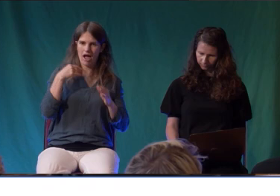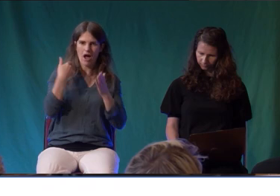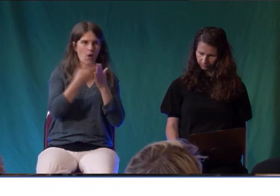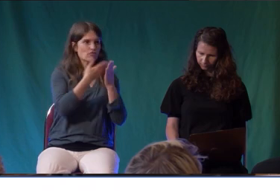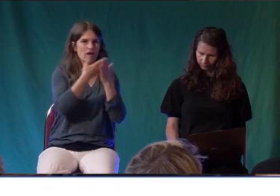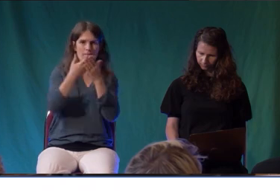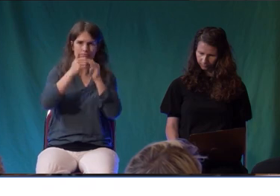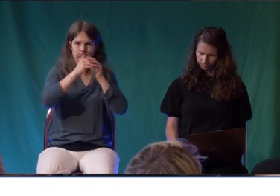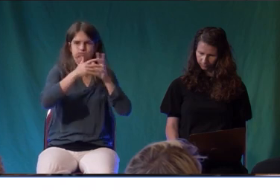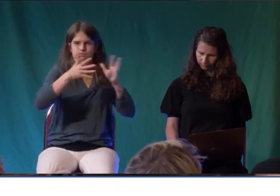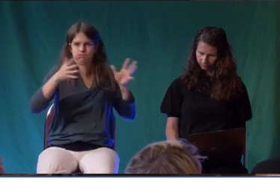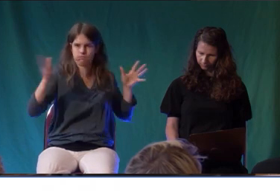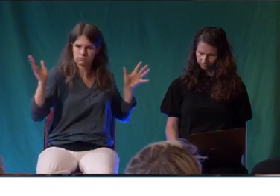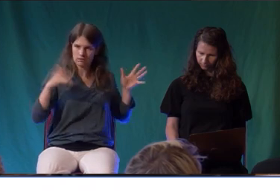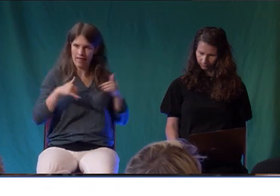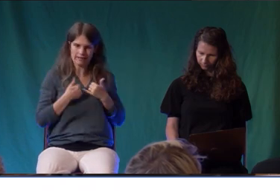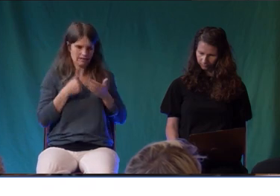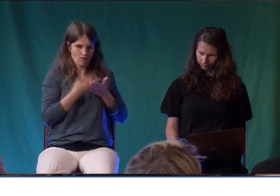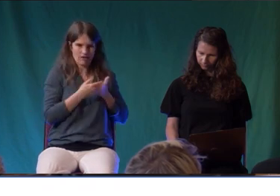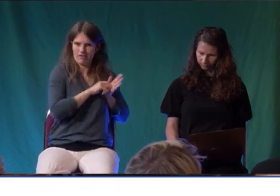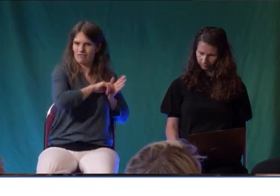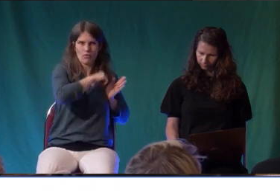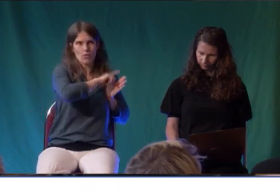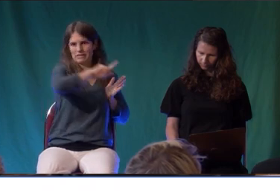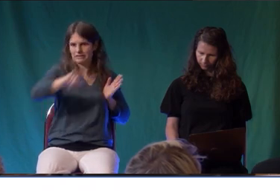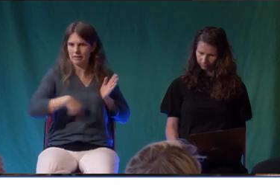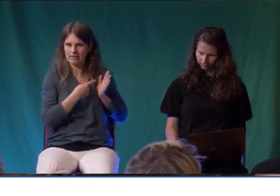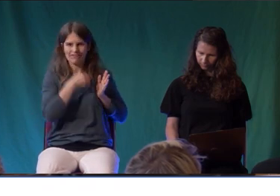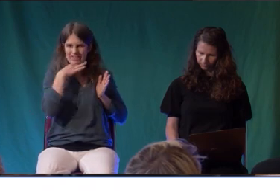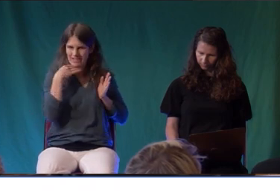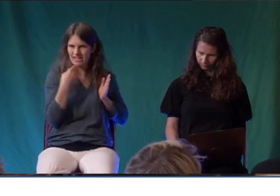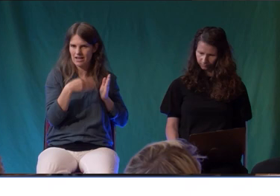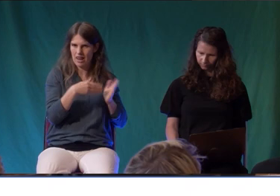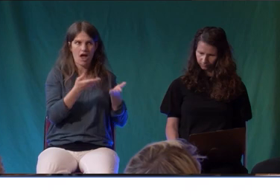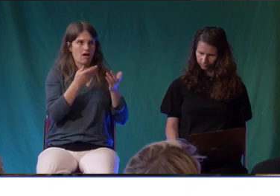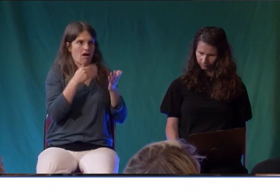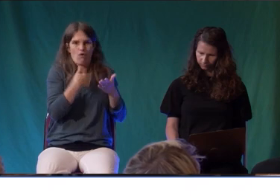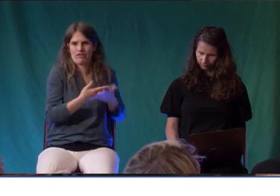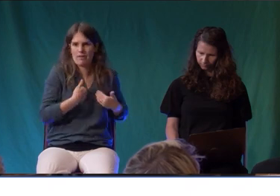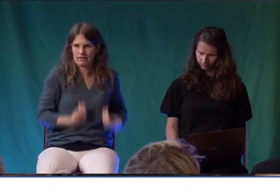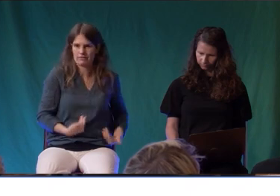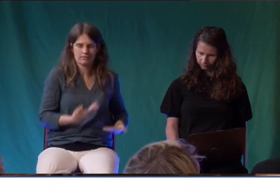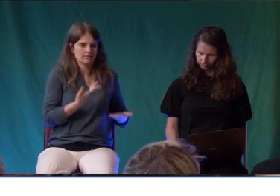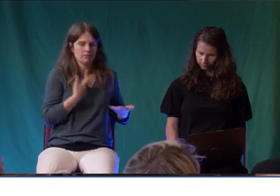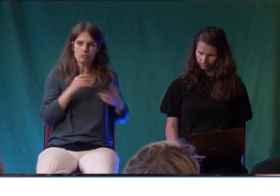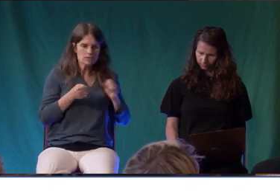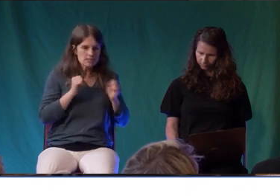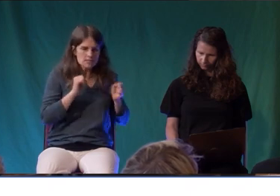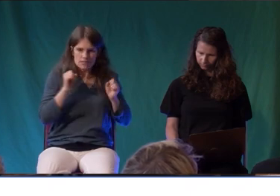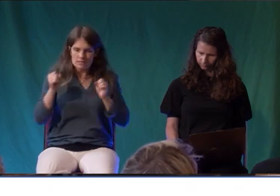die man als Eltern machen muss die so von morgens bis abends auf einen einen Trudeln und auf die man dann reagieren muss